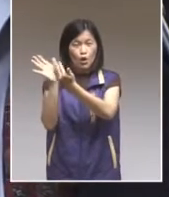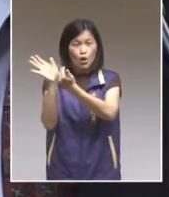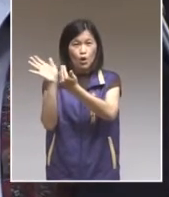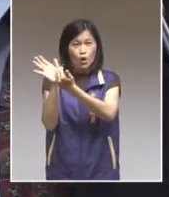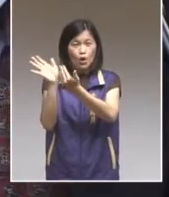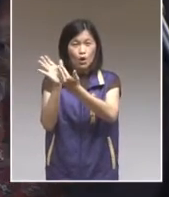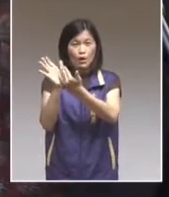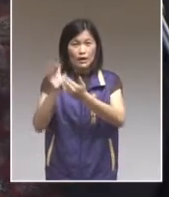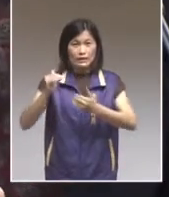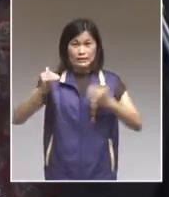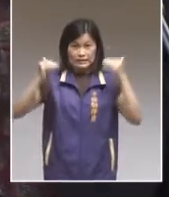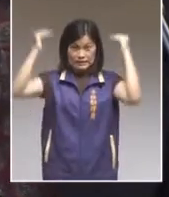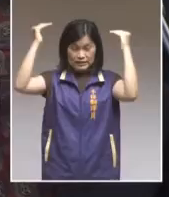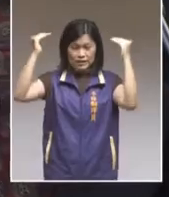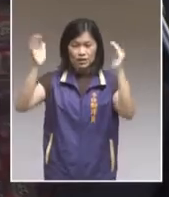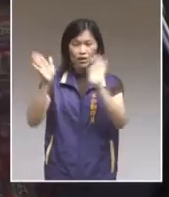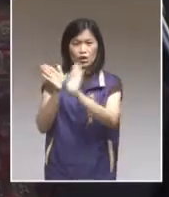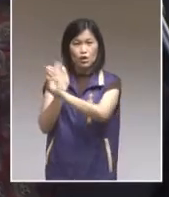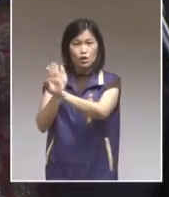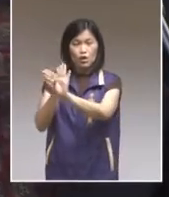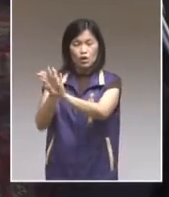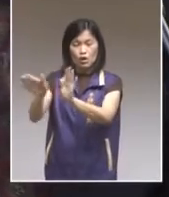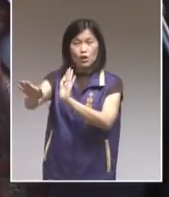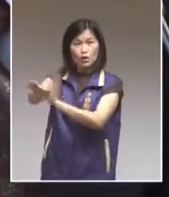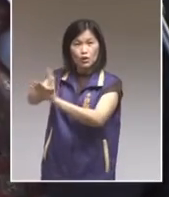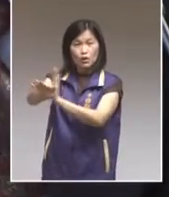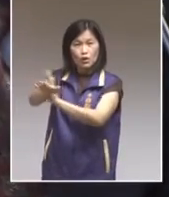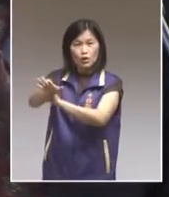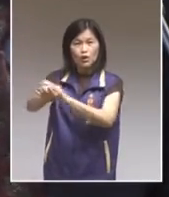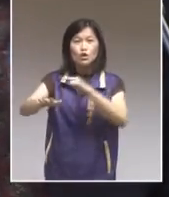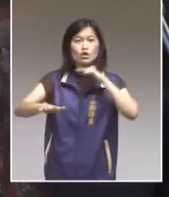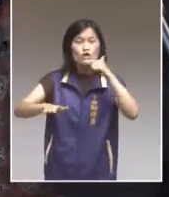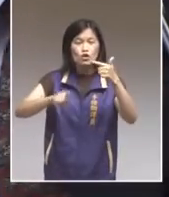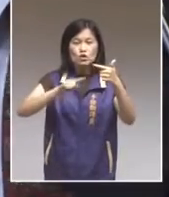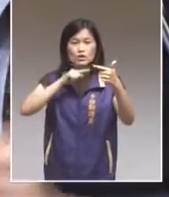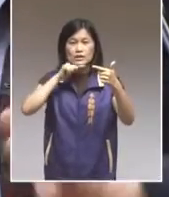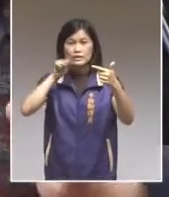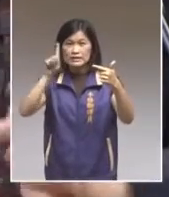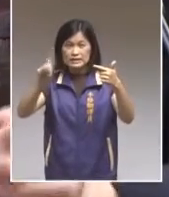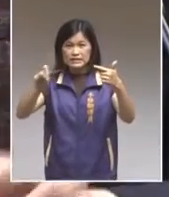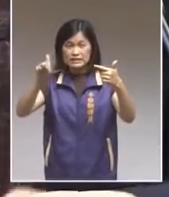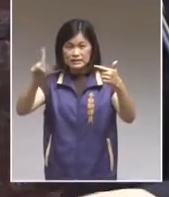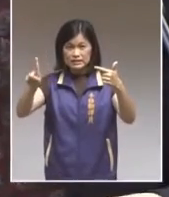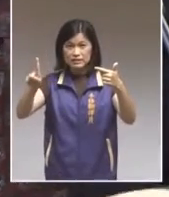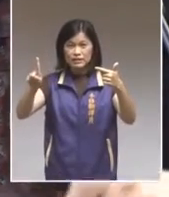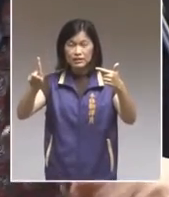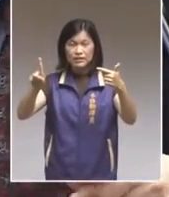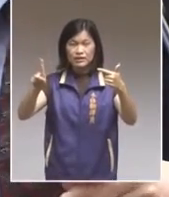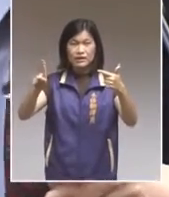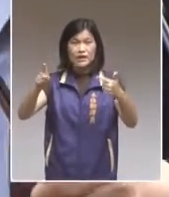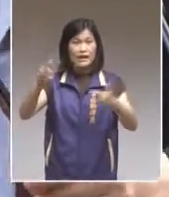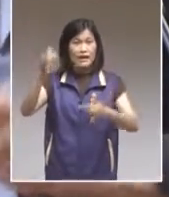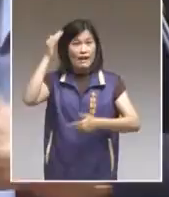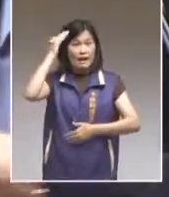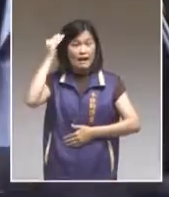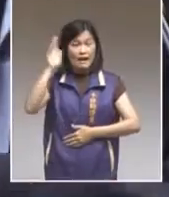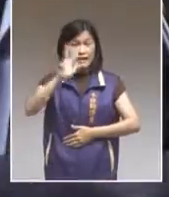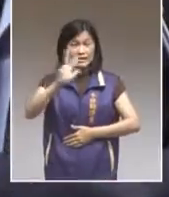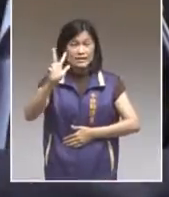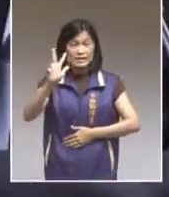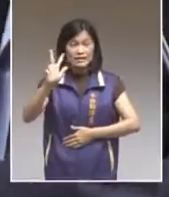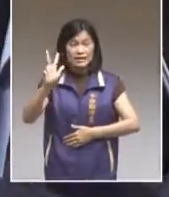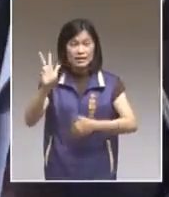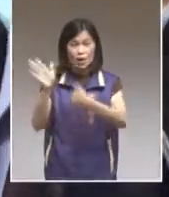的部分，最右边是6到11岁的部分。那黑色的图卡